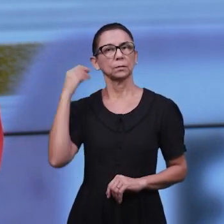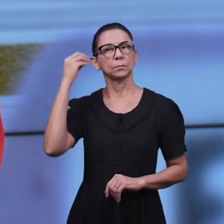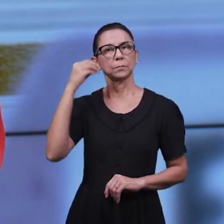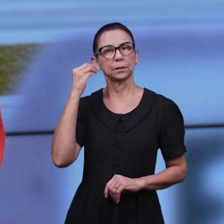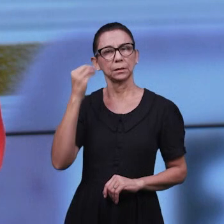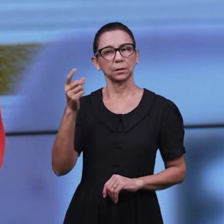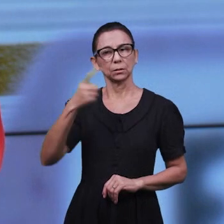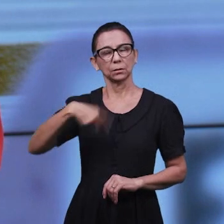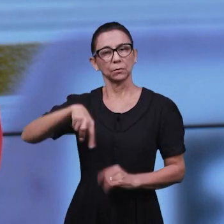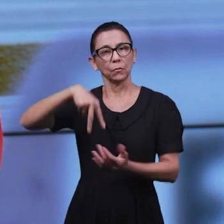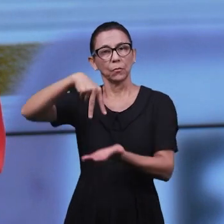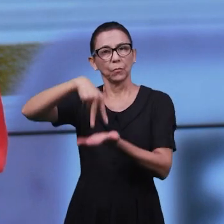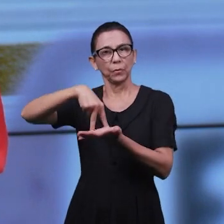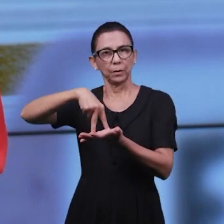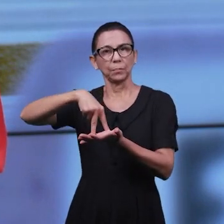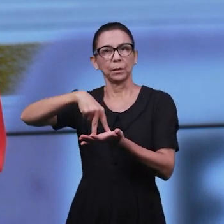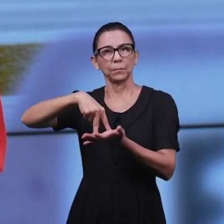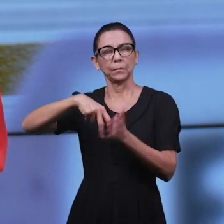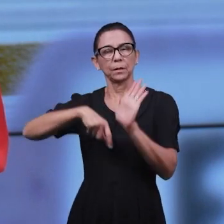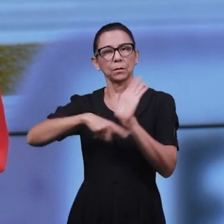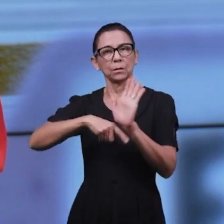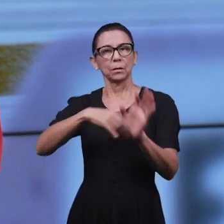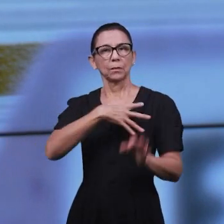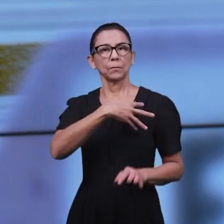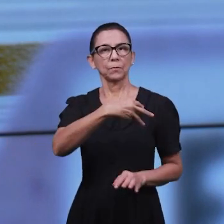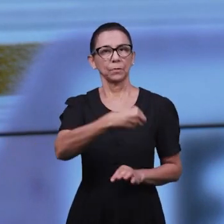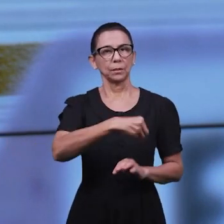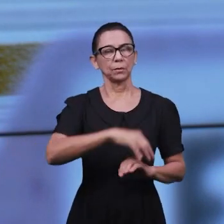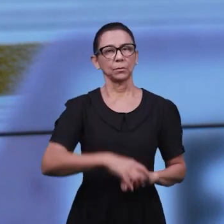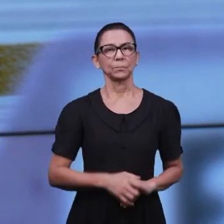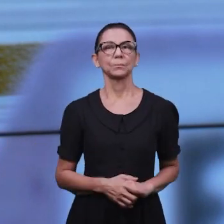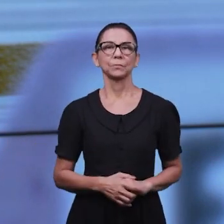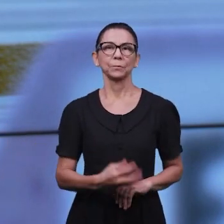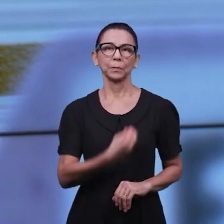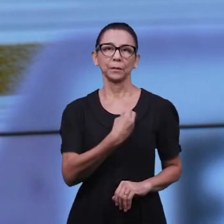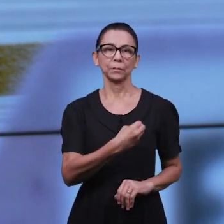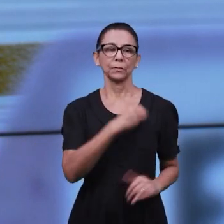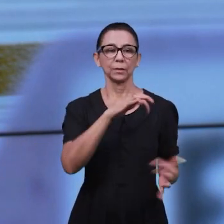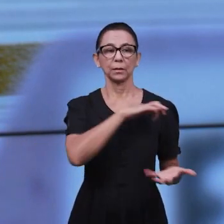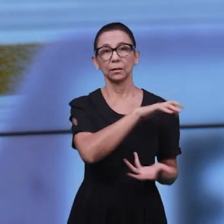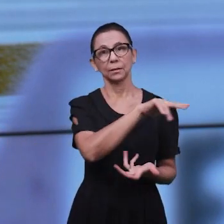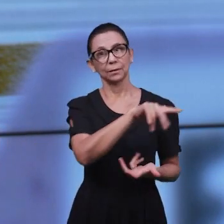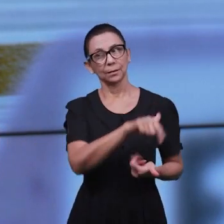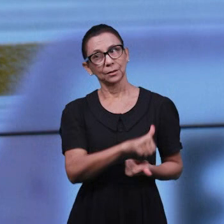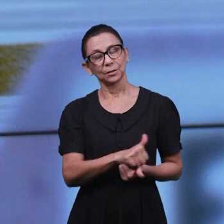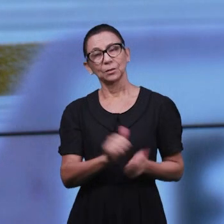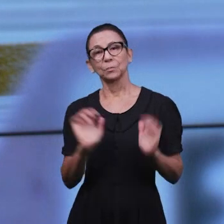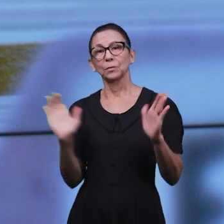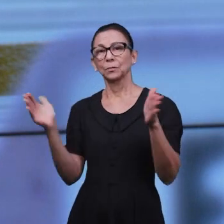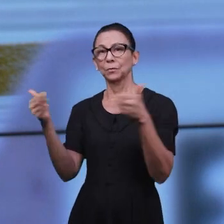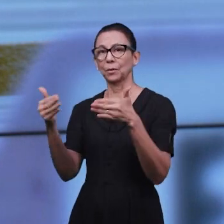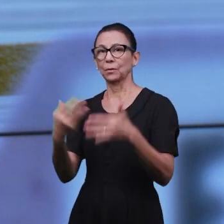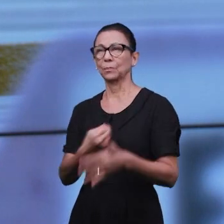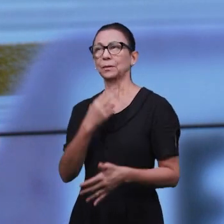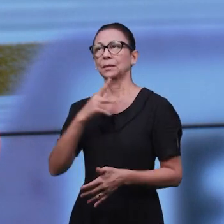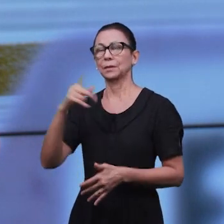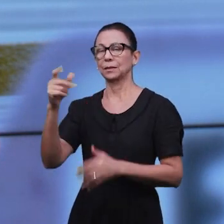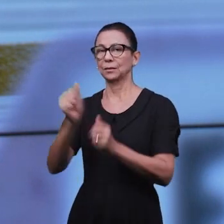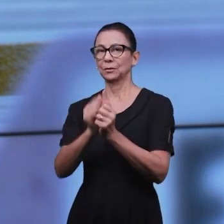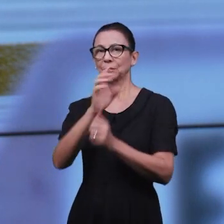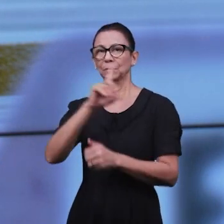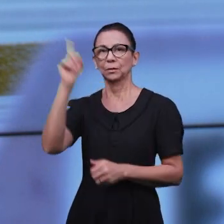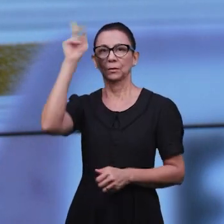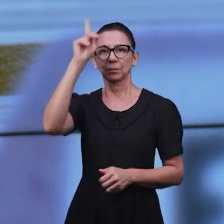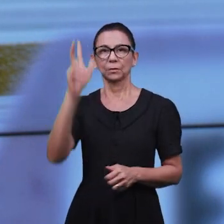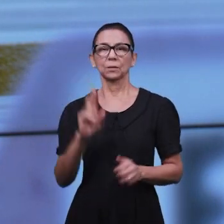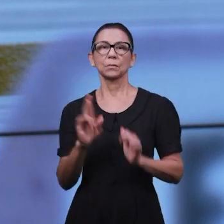Que nous puissions rester fermes dans l'objectif d'éduquer nos enfants pour cette vie, mais surtout pour une vie éternelle avec